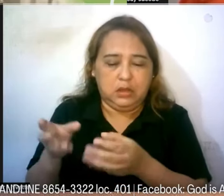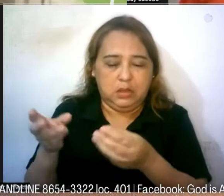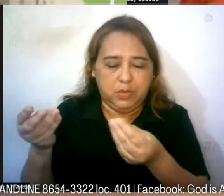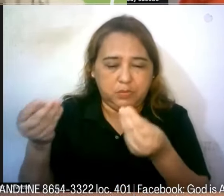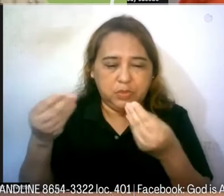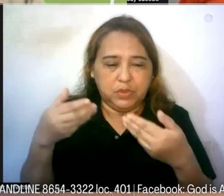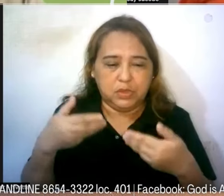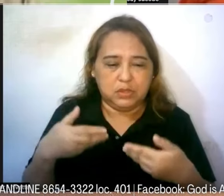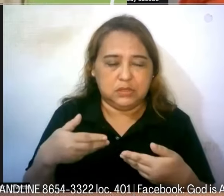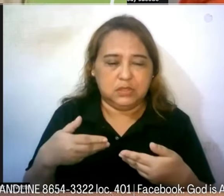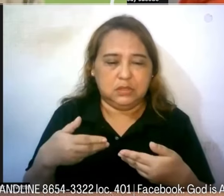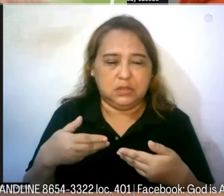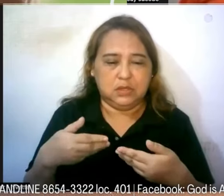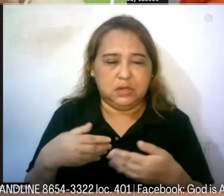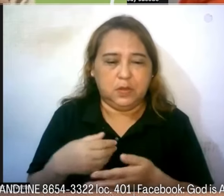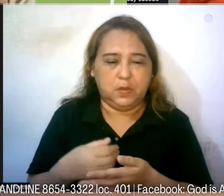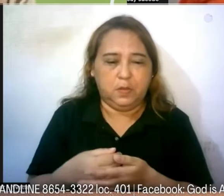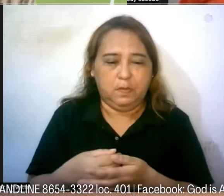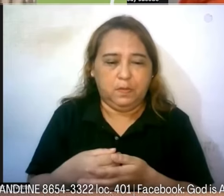ng